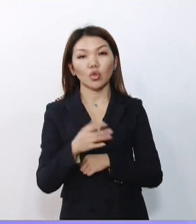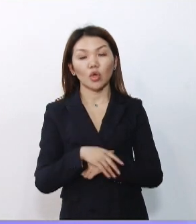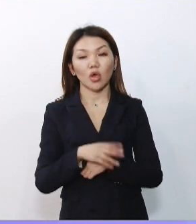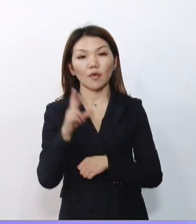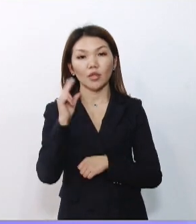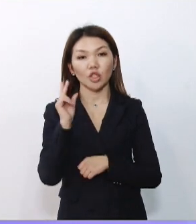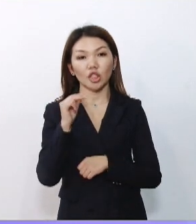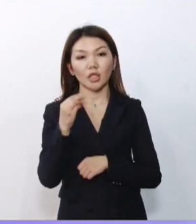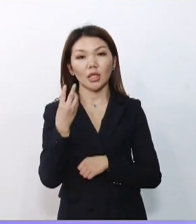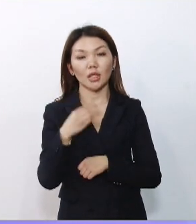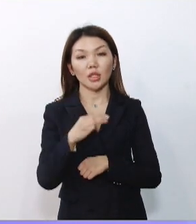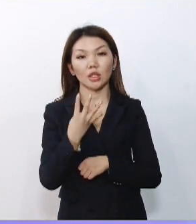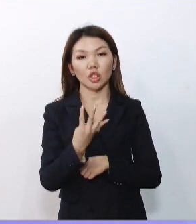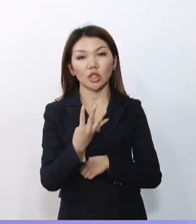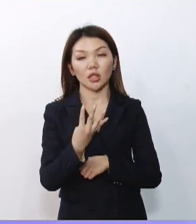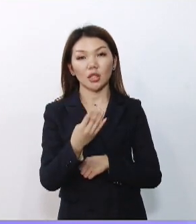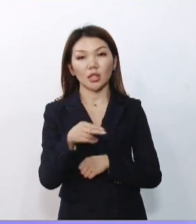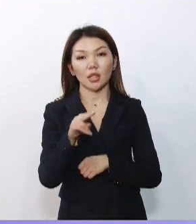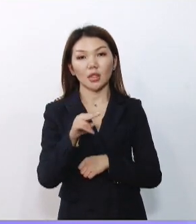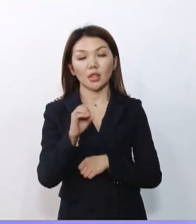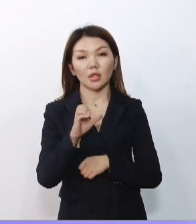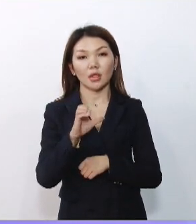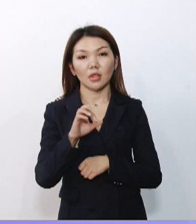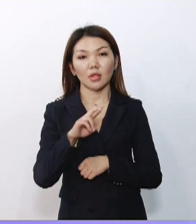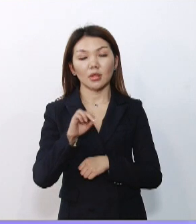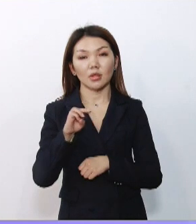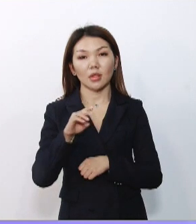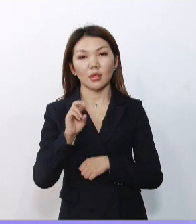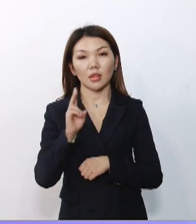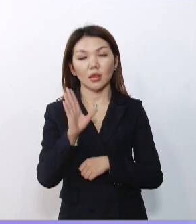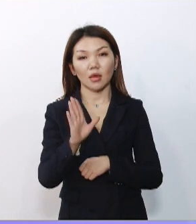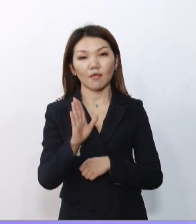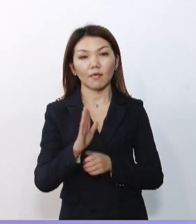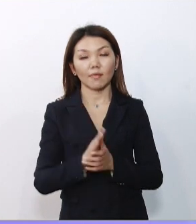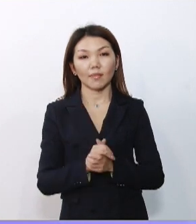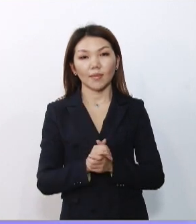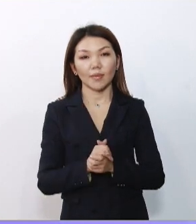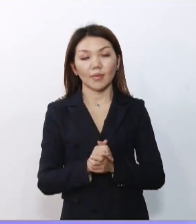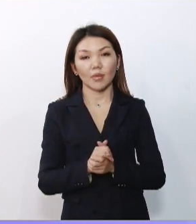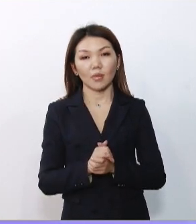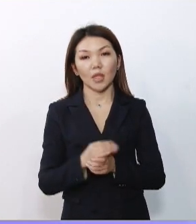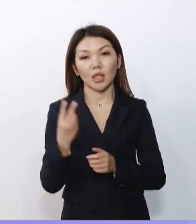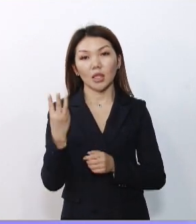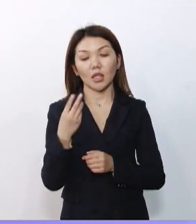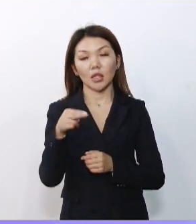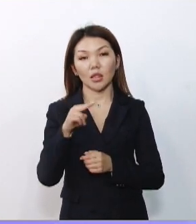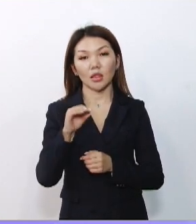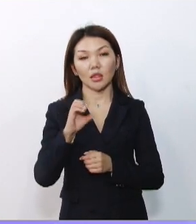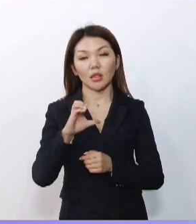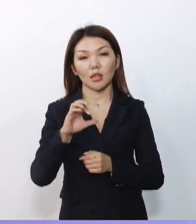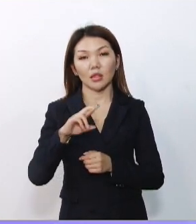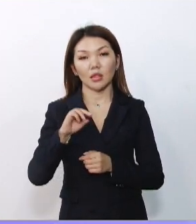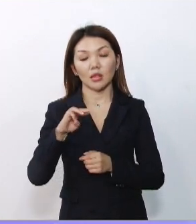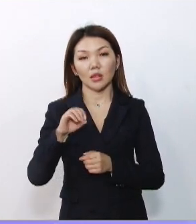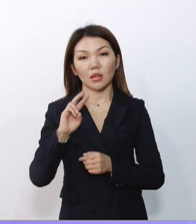в числе 34 десятков. В числе 34 3 десятка.